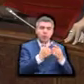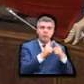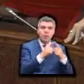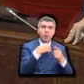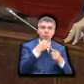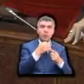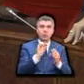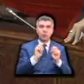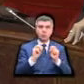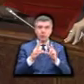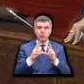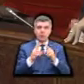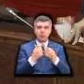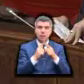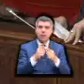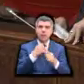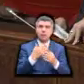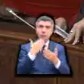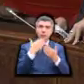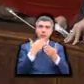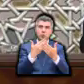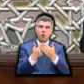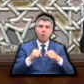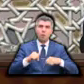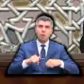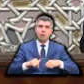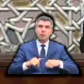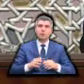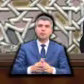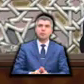المهنيين اللي نحن غنفعلوه، والاطار الثاني ديال الحاله ديال الارض. شكرا سيد الوزير.